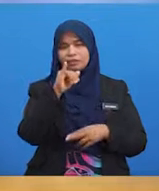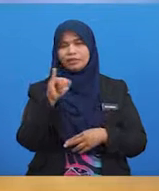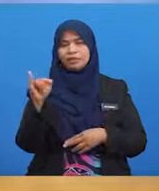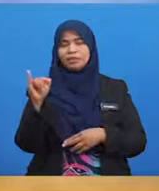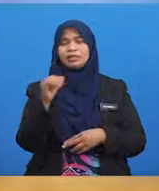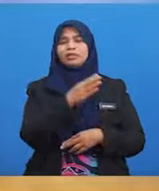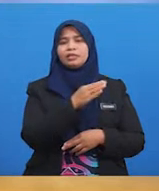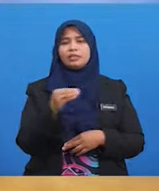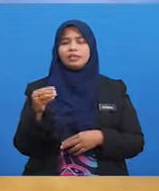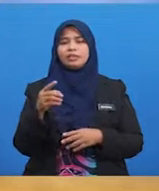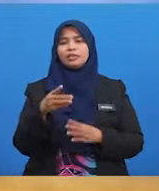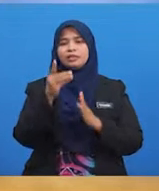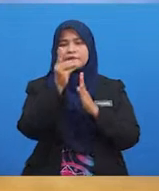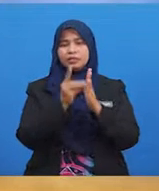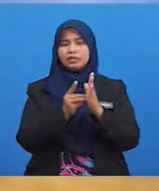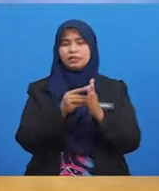dihormati dan